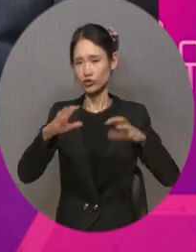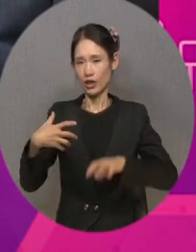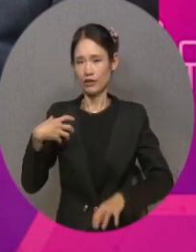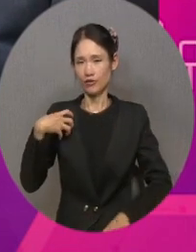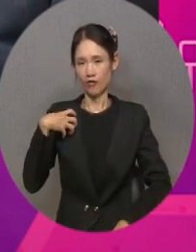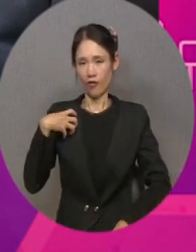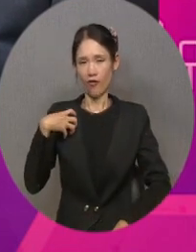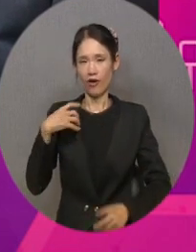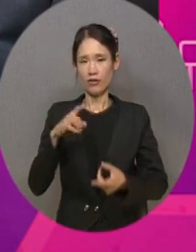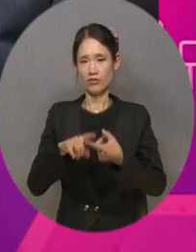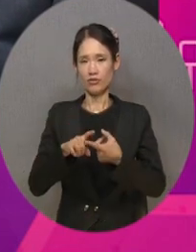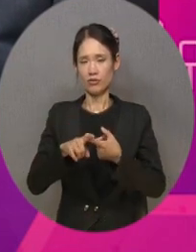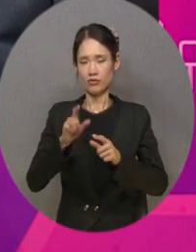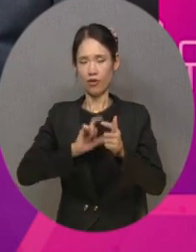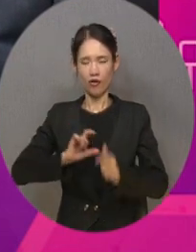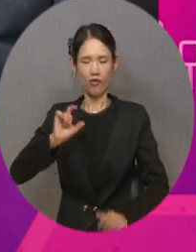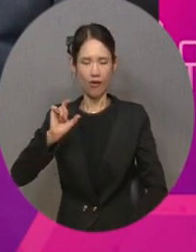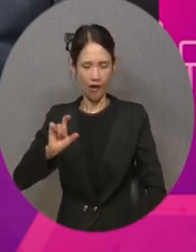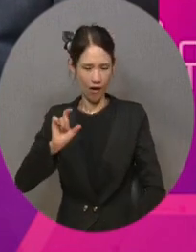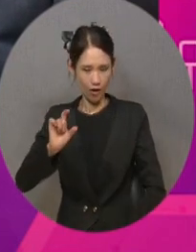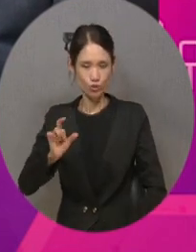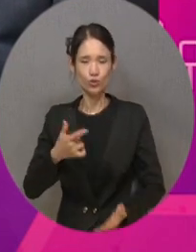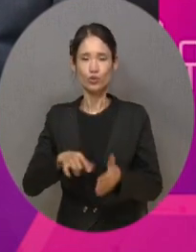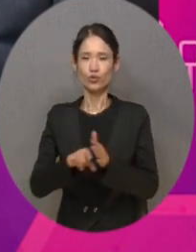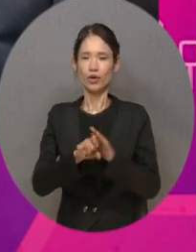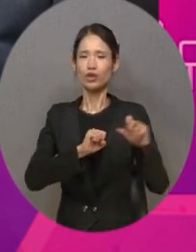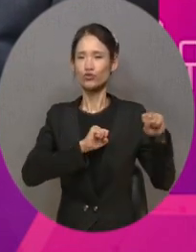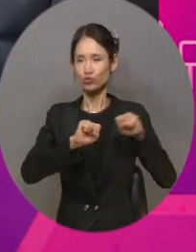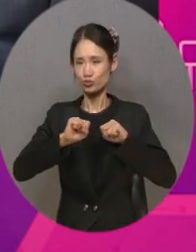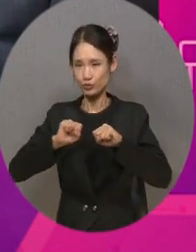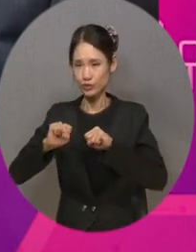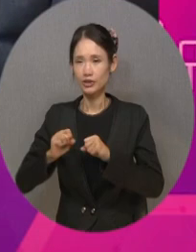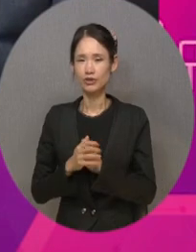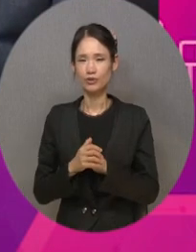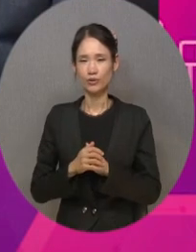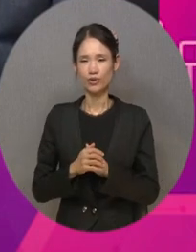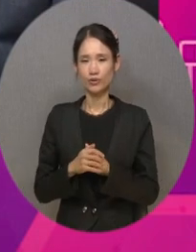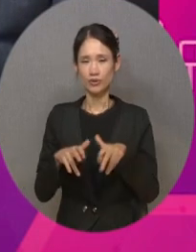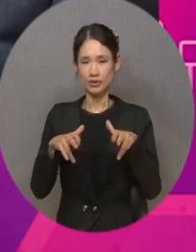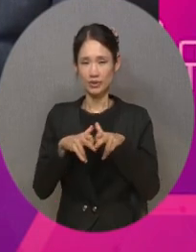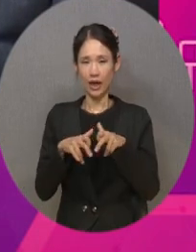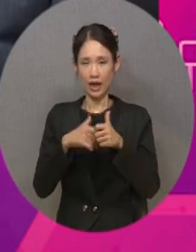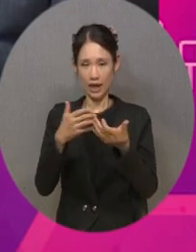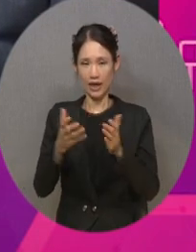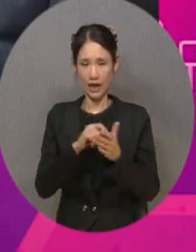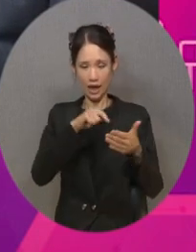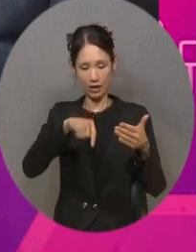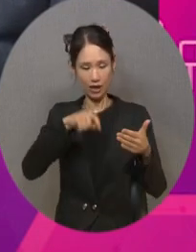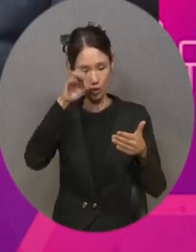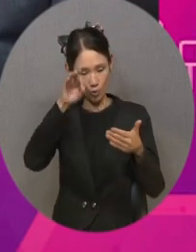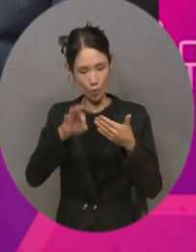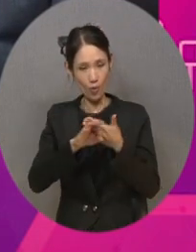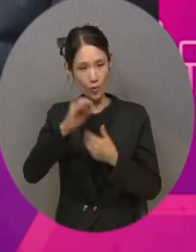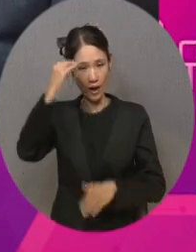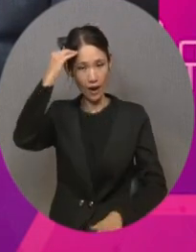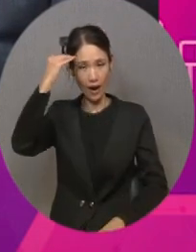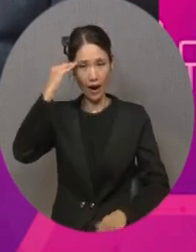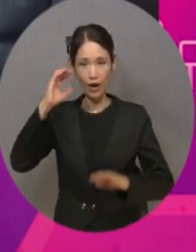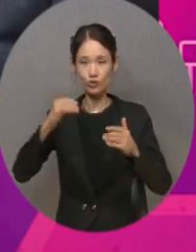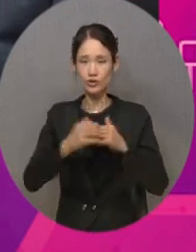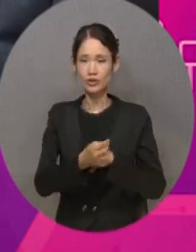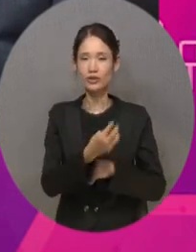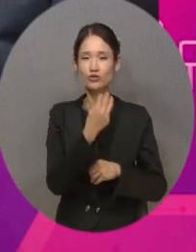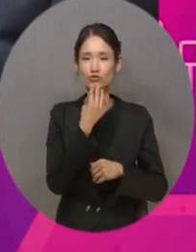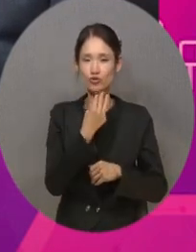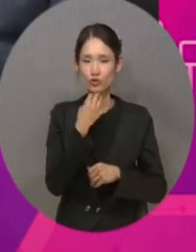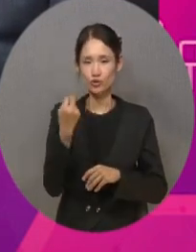역할을 그 강화하려는 그런 움직임과 또 장애계 차원에서 본다면은 한국에서 서울뿐